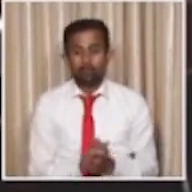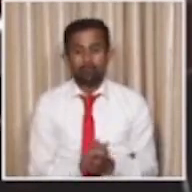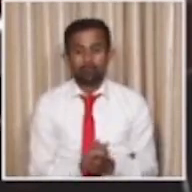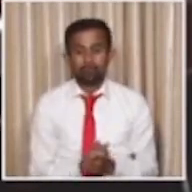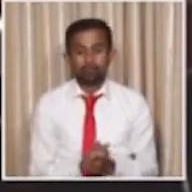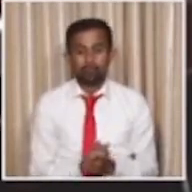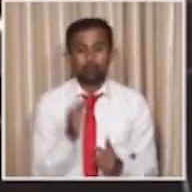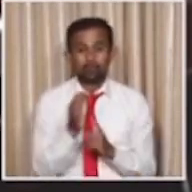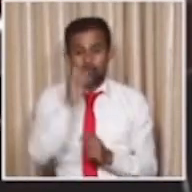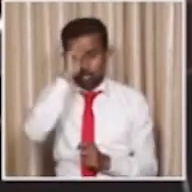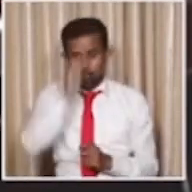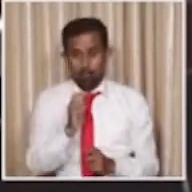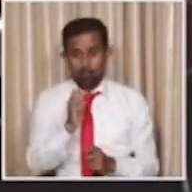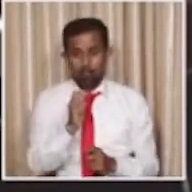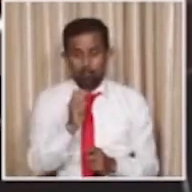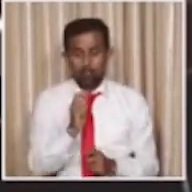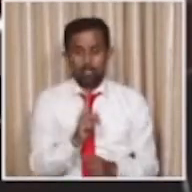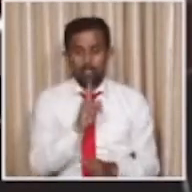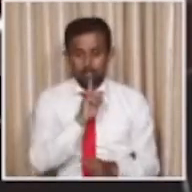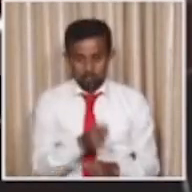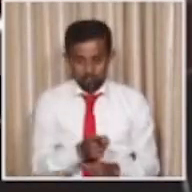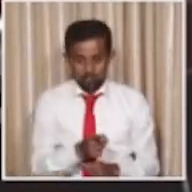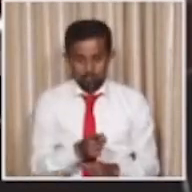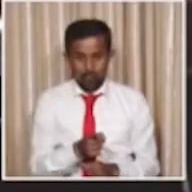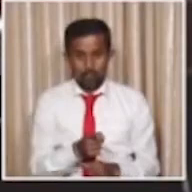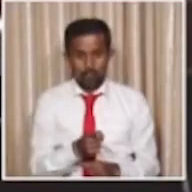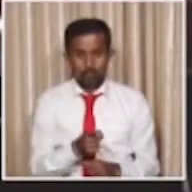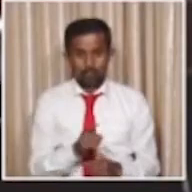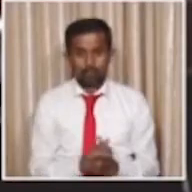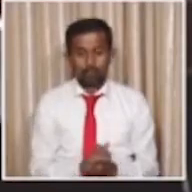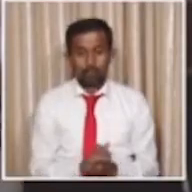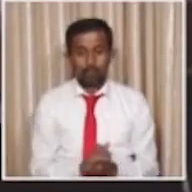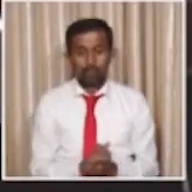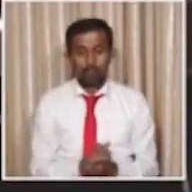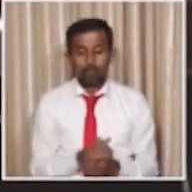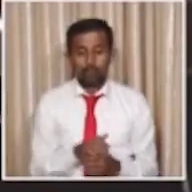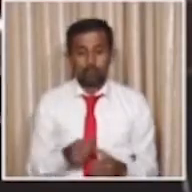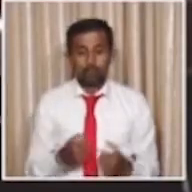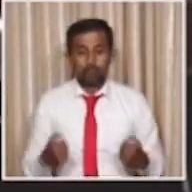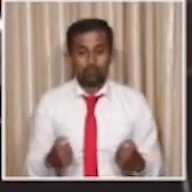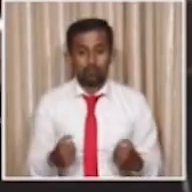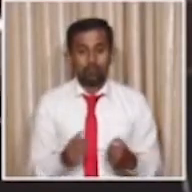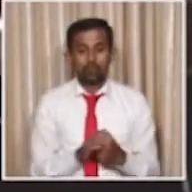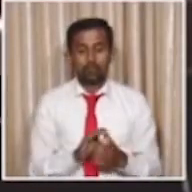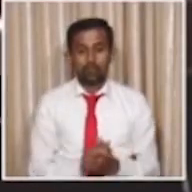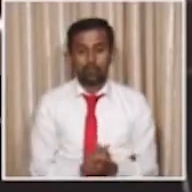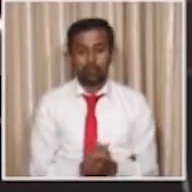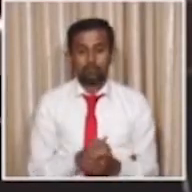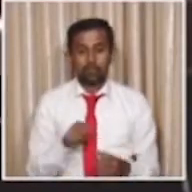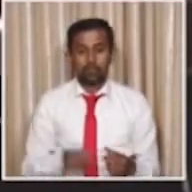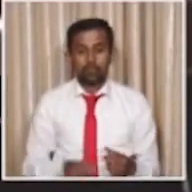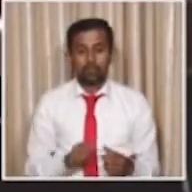කියනවා ජනාධිපතිතුමා ඉදියෝග කරා කියලා මේ අනතුරෙන් මෙන්න මෙන්න මේ විජයදාස මහත්මයාගේ